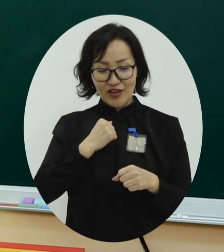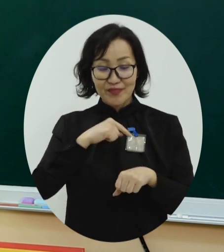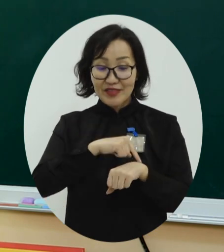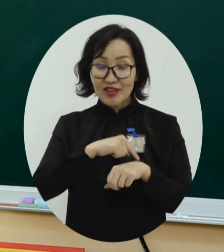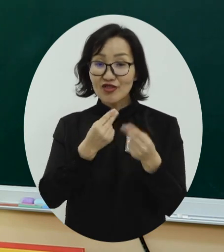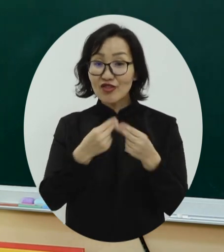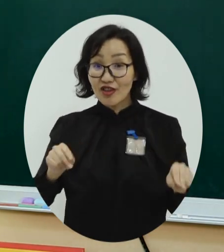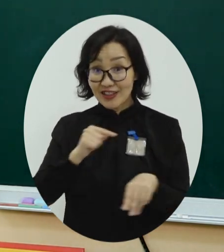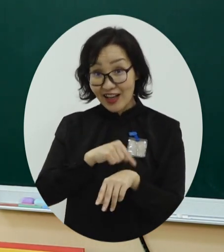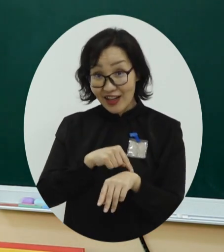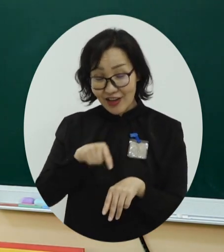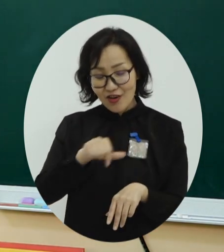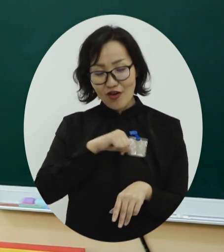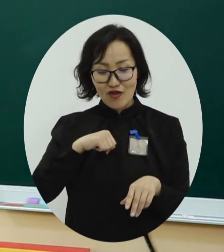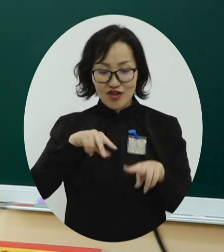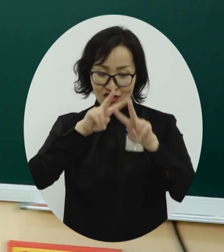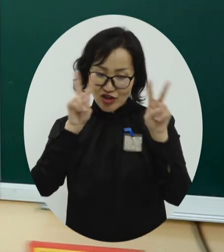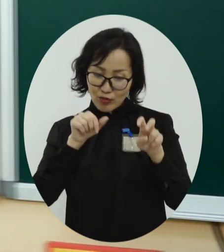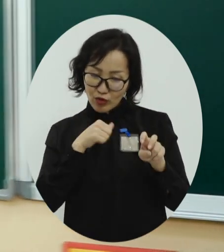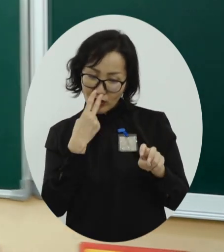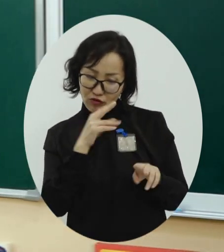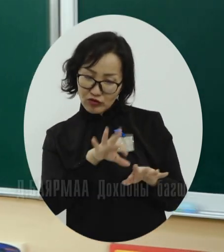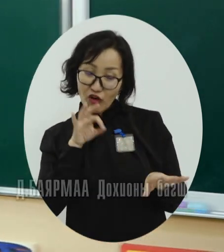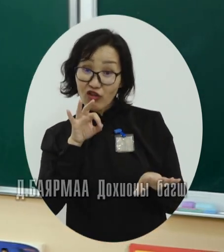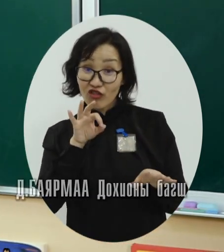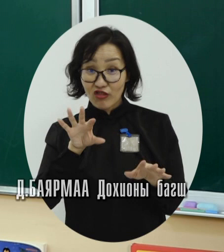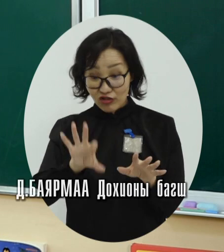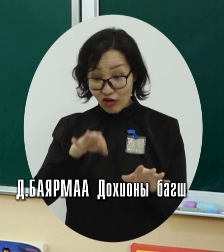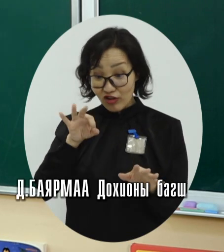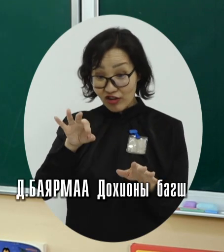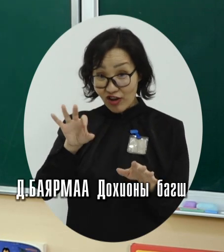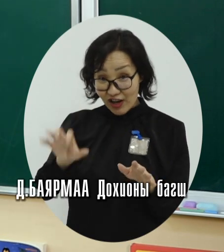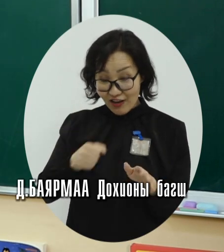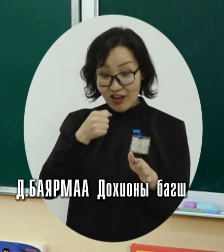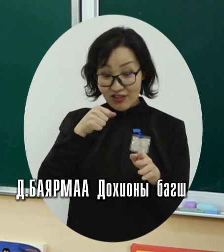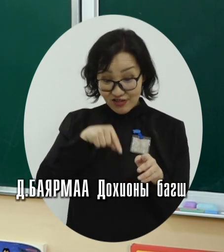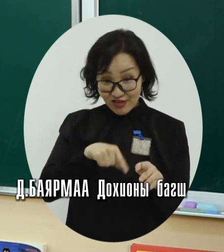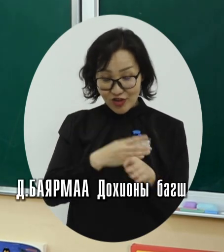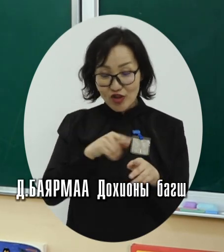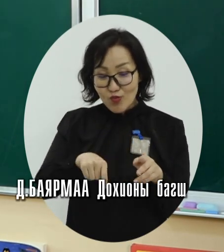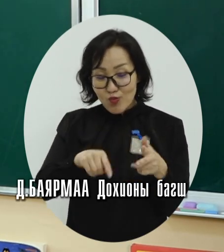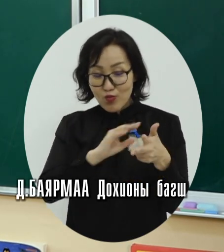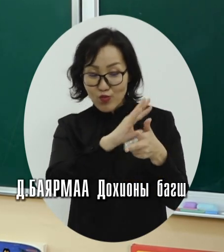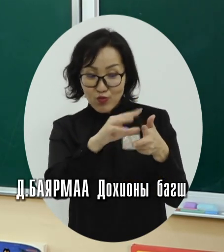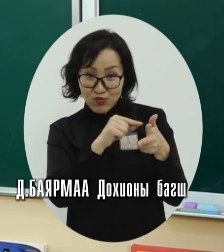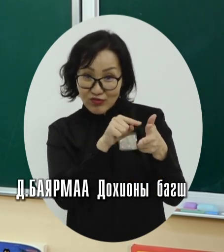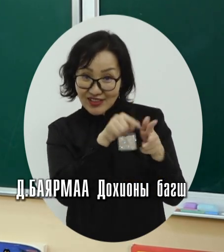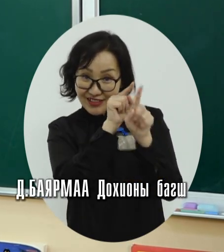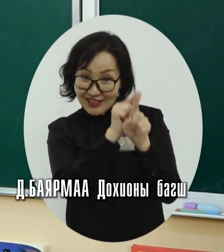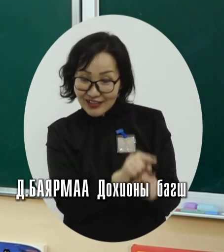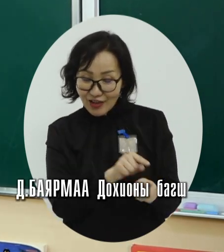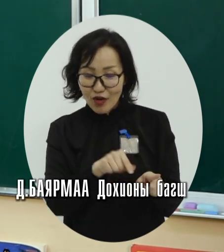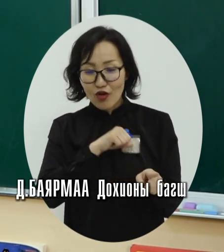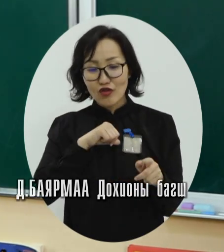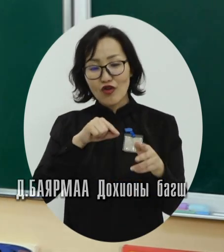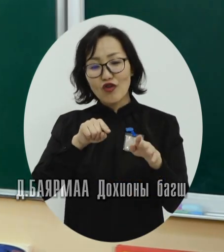цагаараа эдгээр сэдвүүдээ сонголтоо хийгээд энэ бүтцийн дагуу өдрийн тэмдэглэл